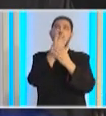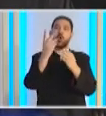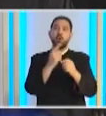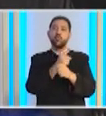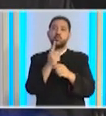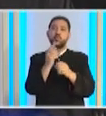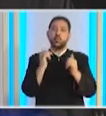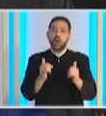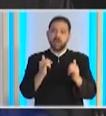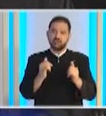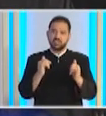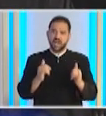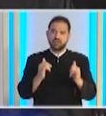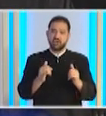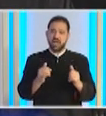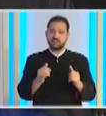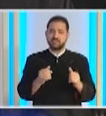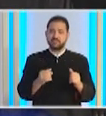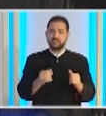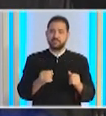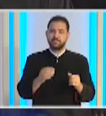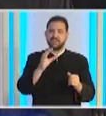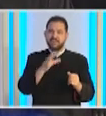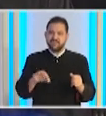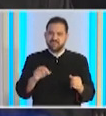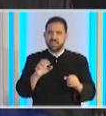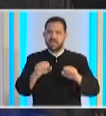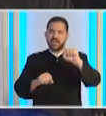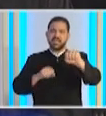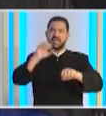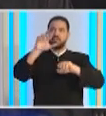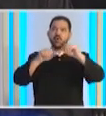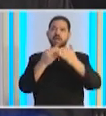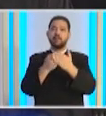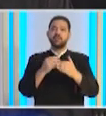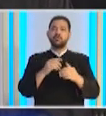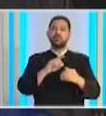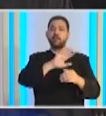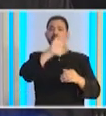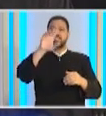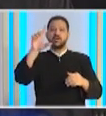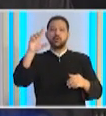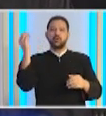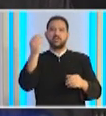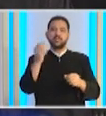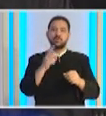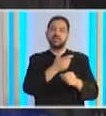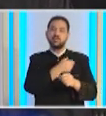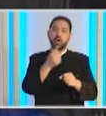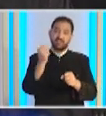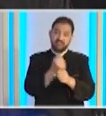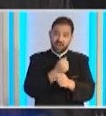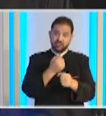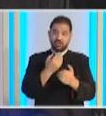acesta, această fire suitoare către cele înalte, se realizează întrucât omul